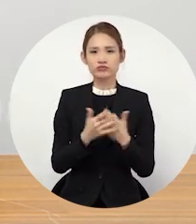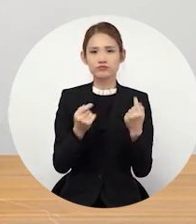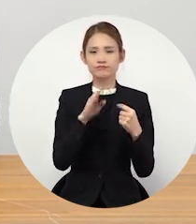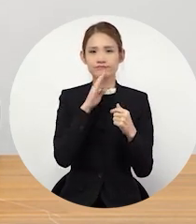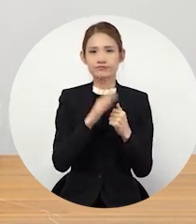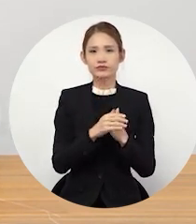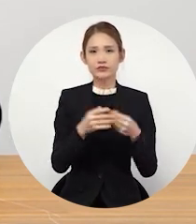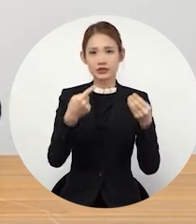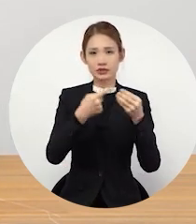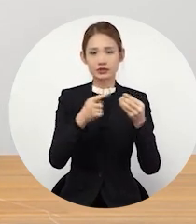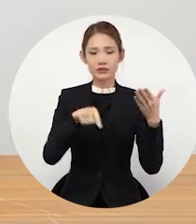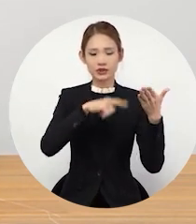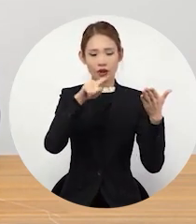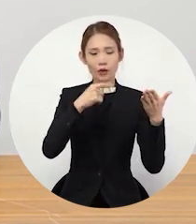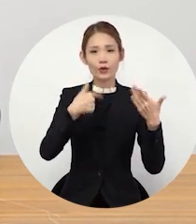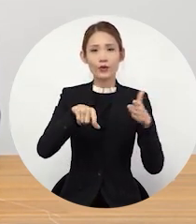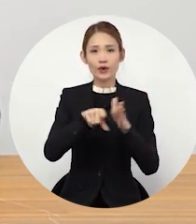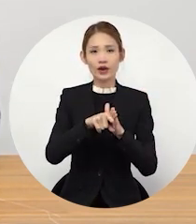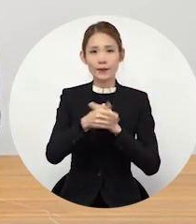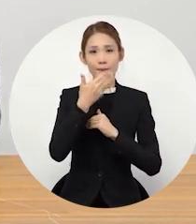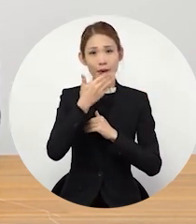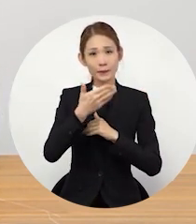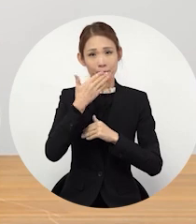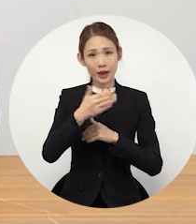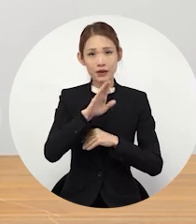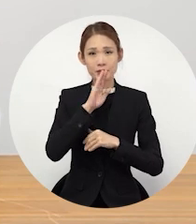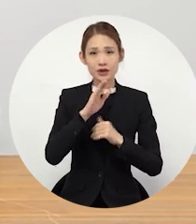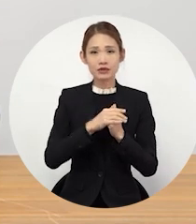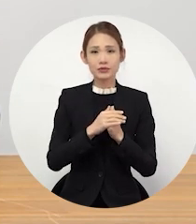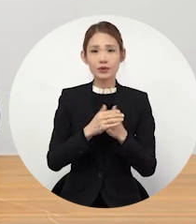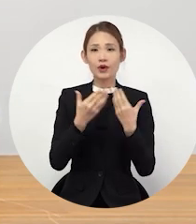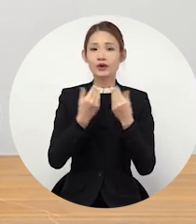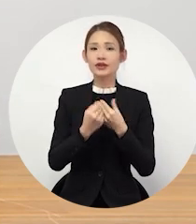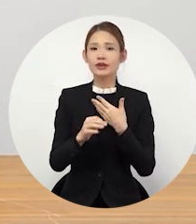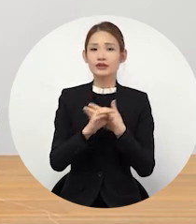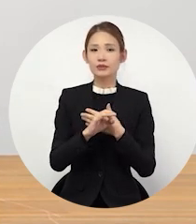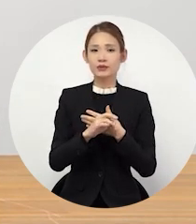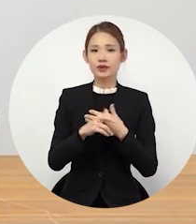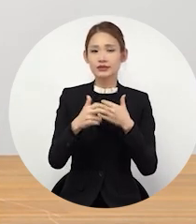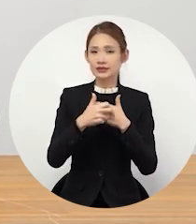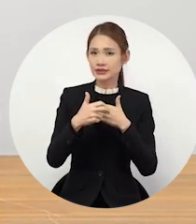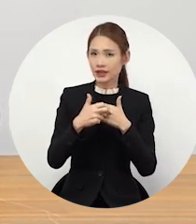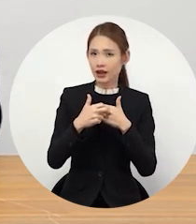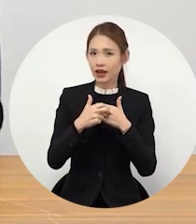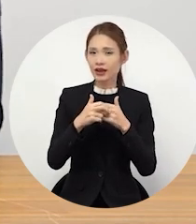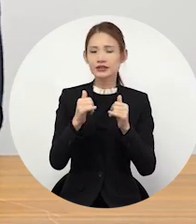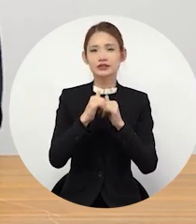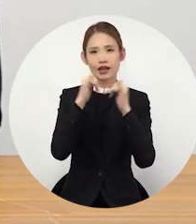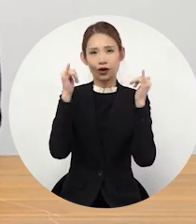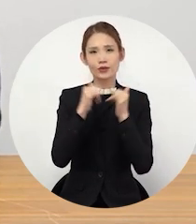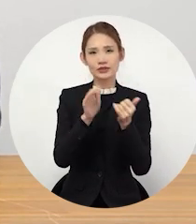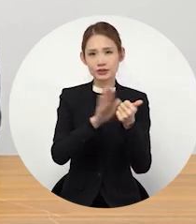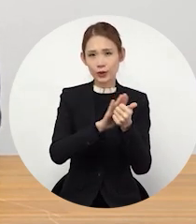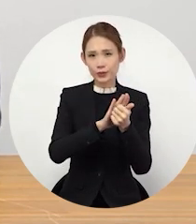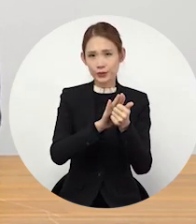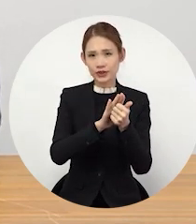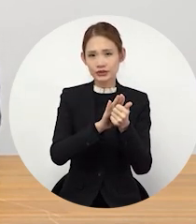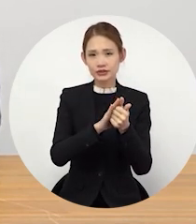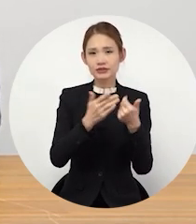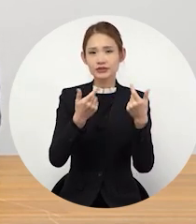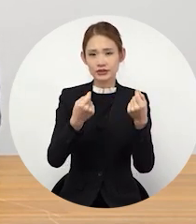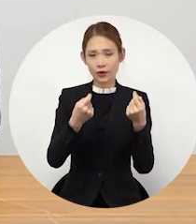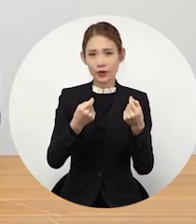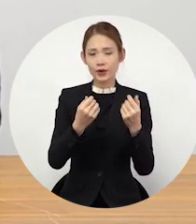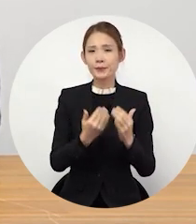부분은. 맞습니다. 네. 1번이 정답이 되려면 가능하긴 해요. 어. 그러니까 뭐 의학이든 아무튼 사회 서비스든 그런